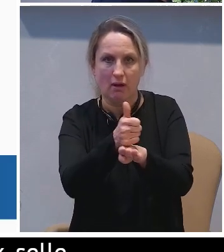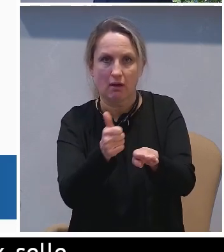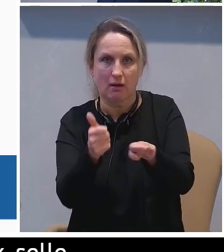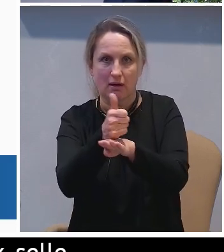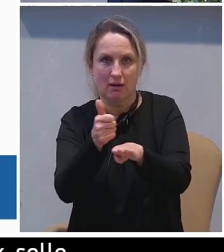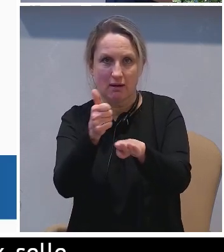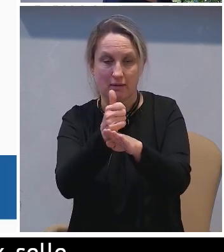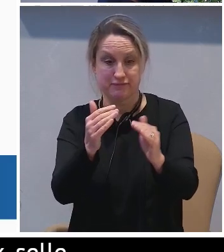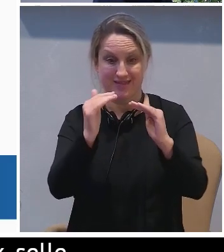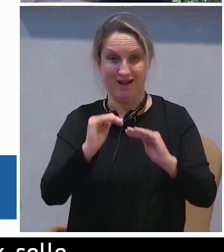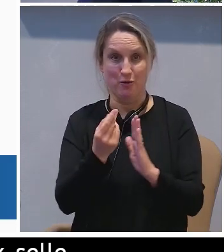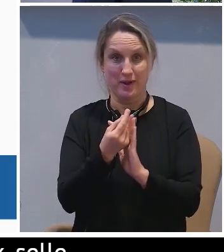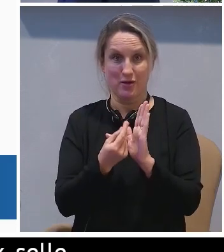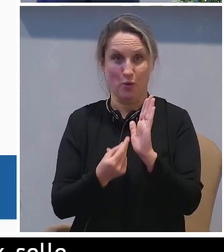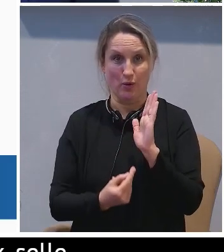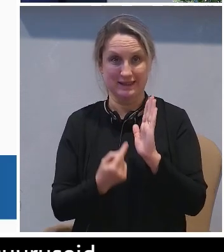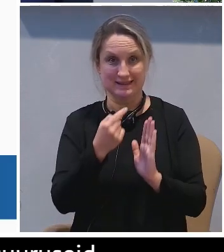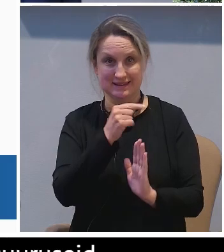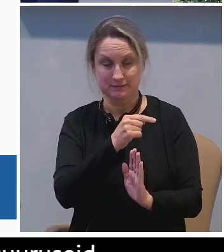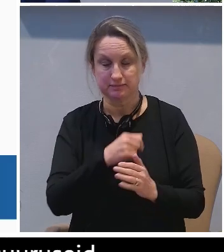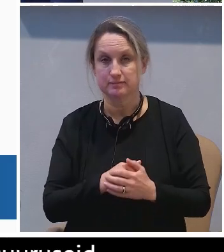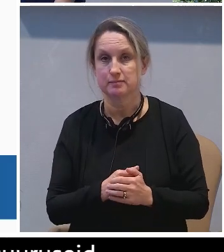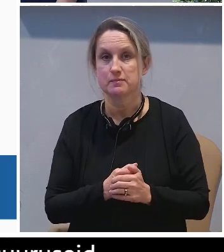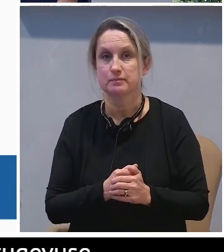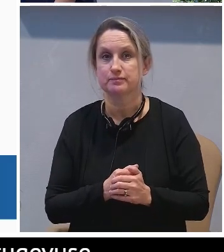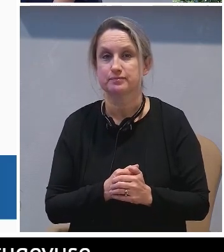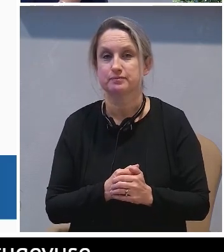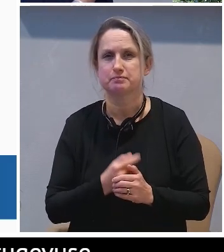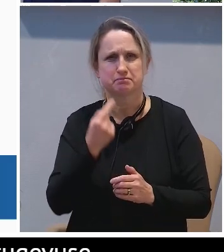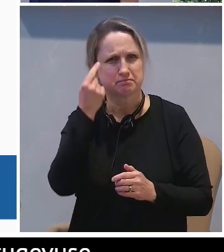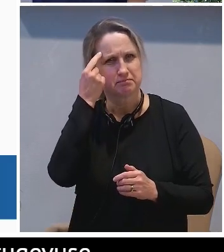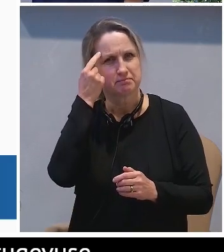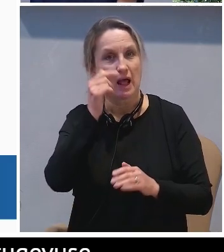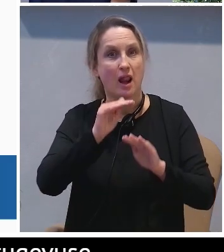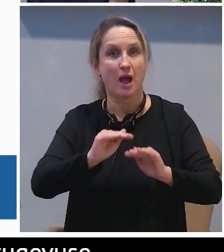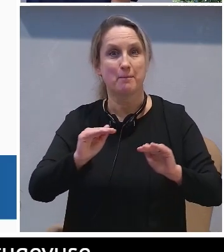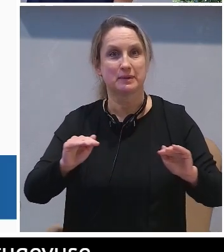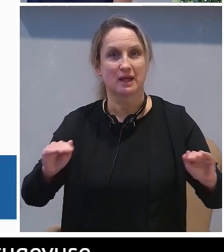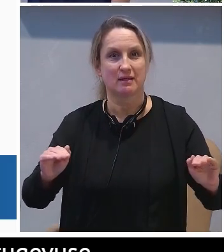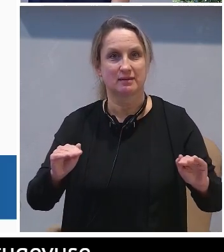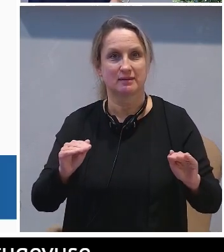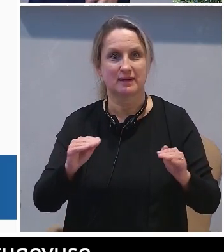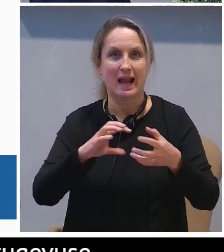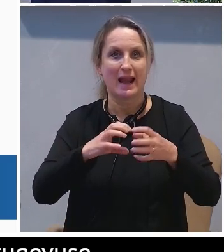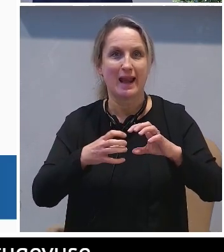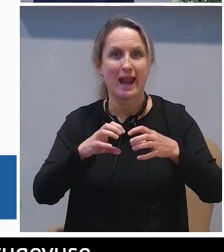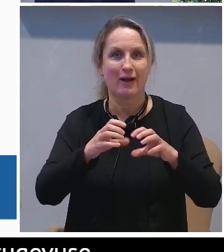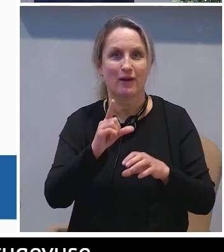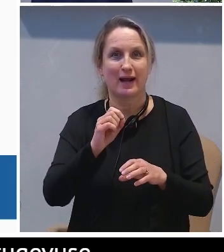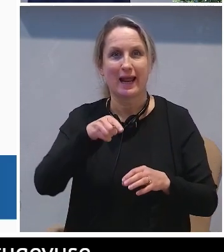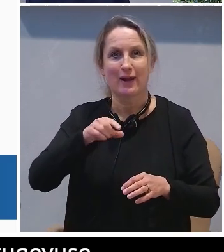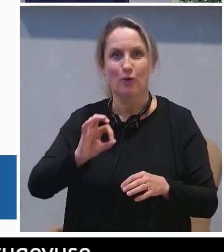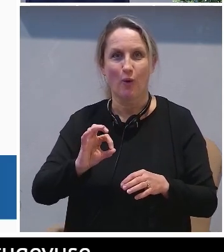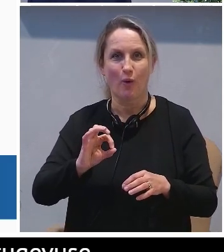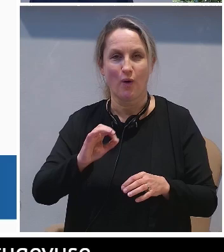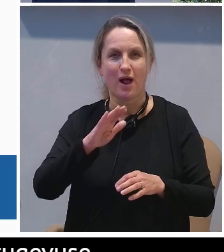occur. alumist joonist, seda siin, Looking at the siis diagram on mõelge the nagu in the laste peale, kes bottom, panevad Lego kokku. Meil on ka olemas